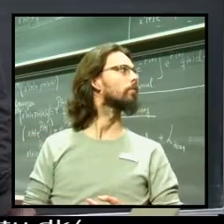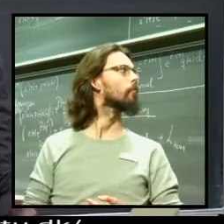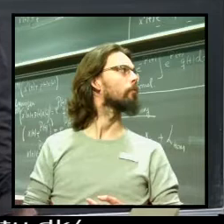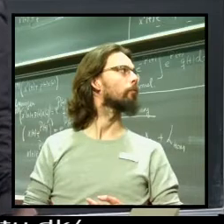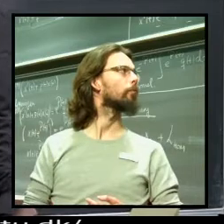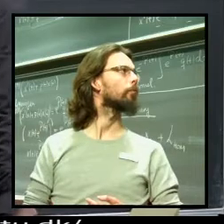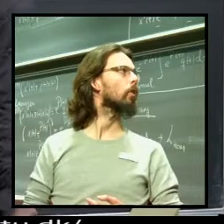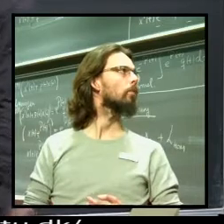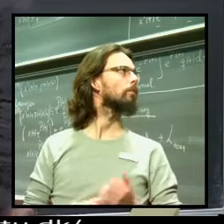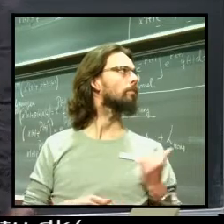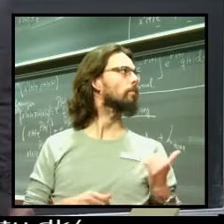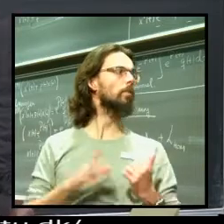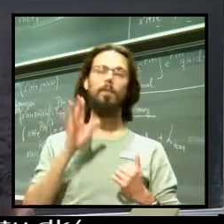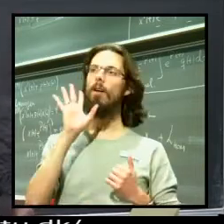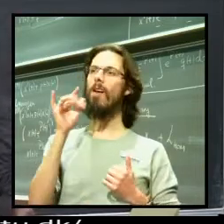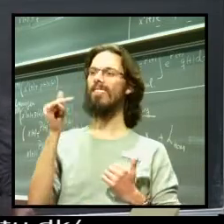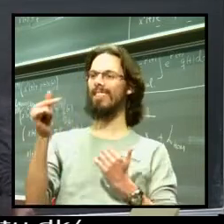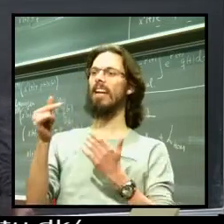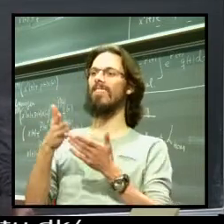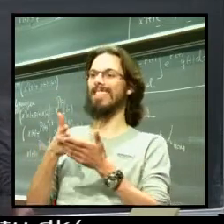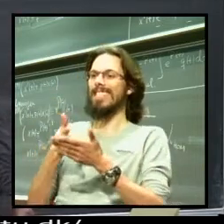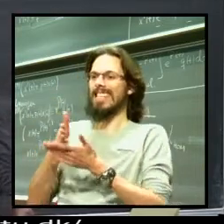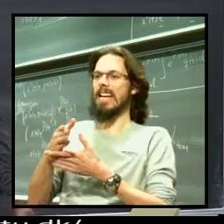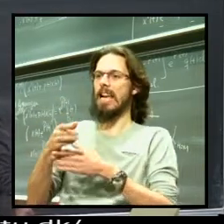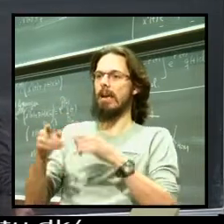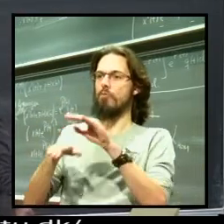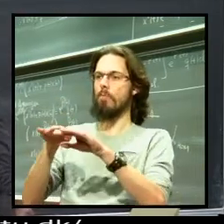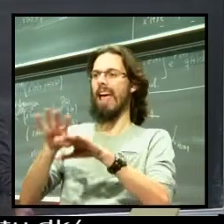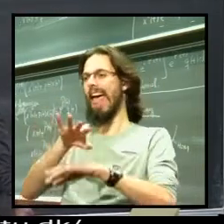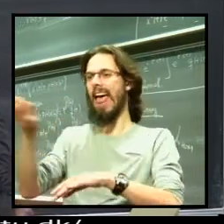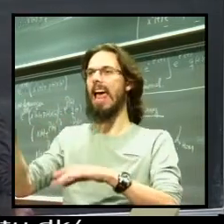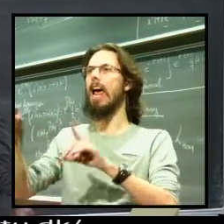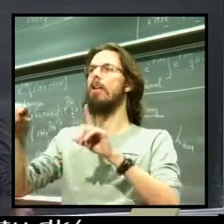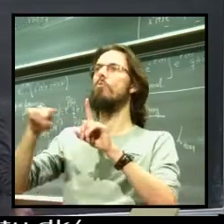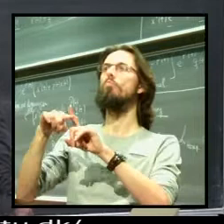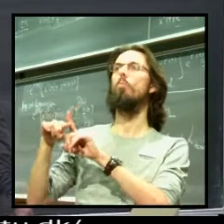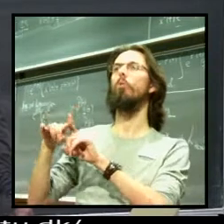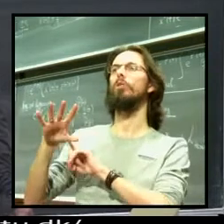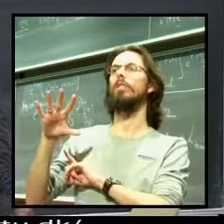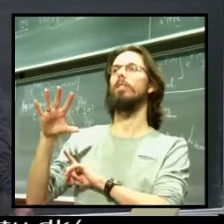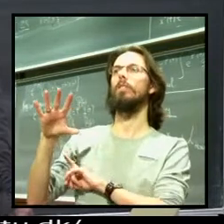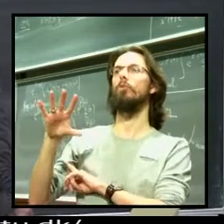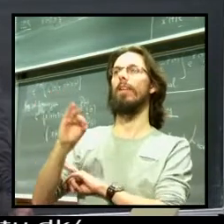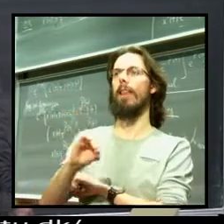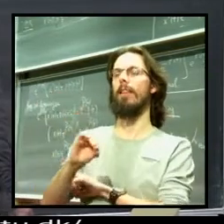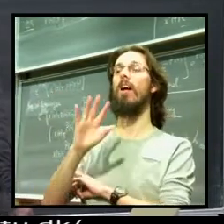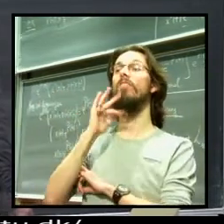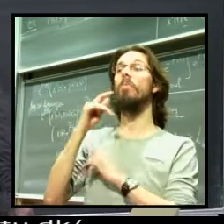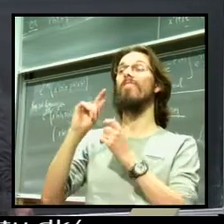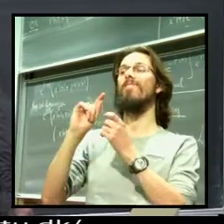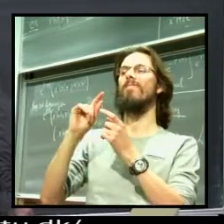Så når t gennemløber alle positive tal, så kan I jo ved at variere på den der